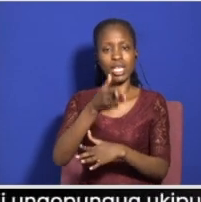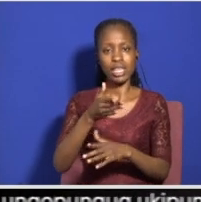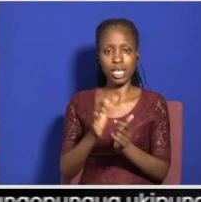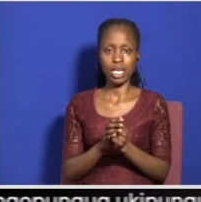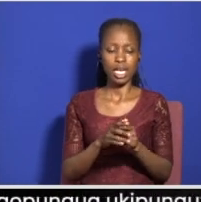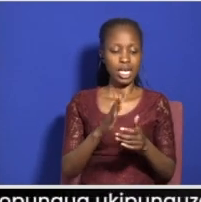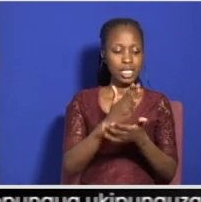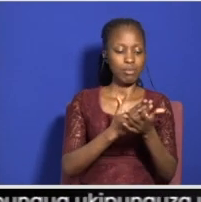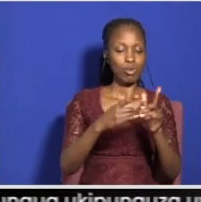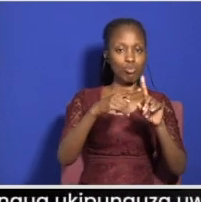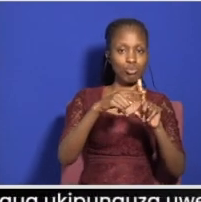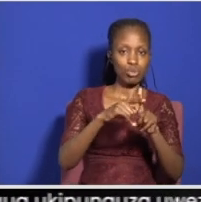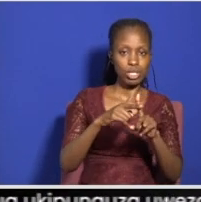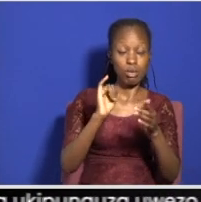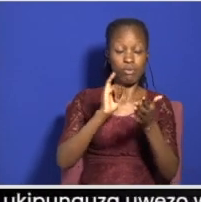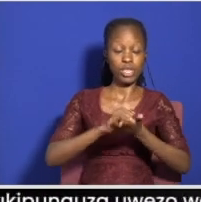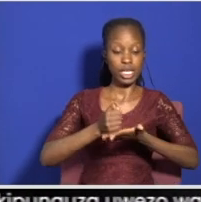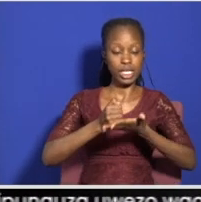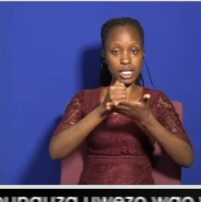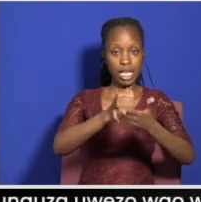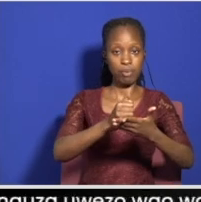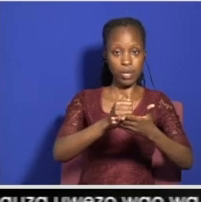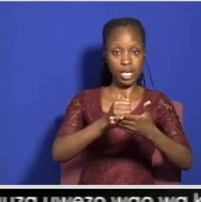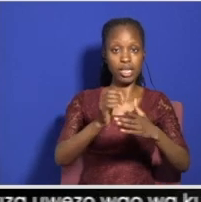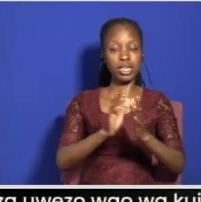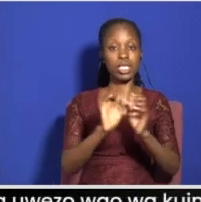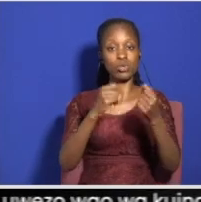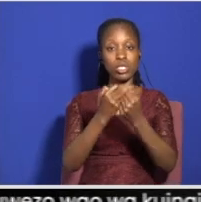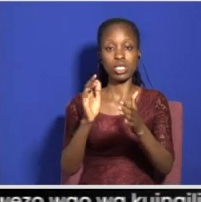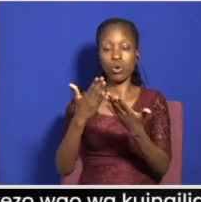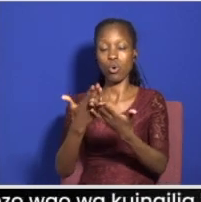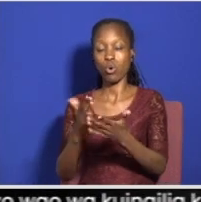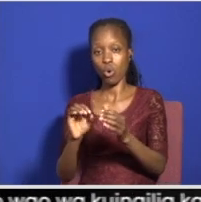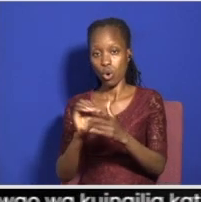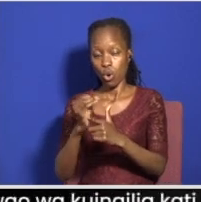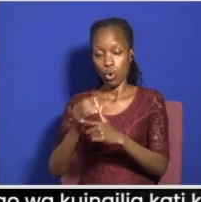basi machapisho ambayo yanaelimisha jamii, au basi wewe ni mmoja